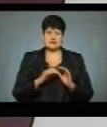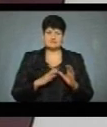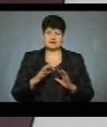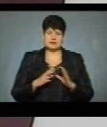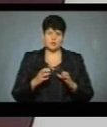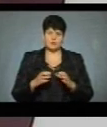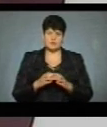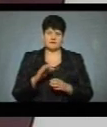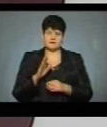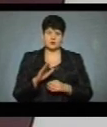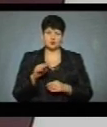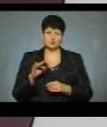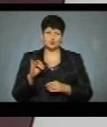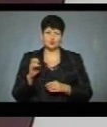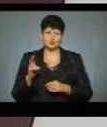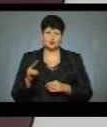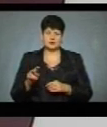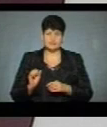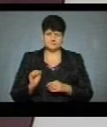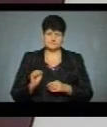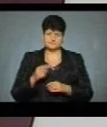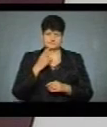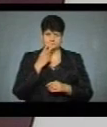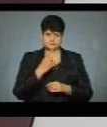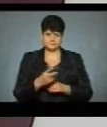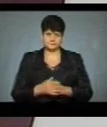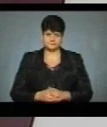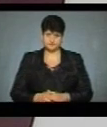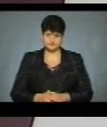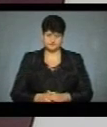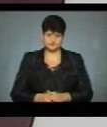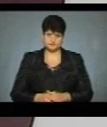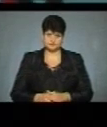«Галичанка ТНЕО» Віктор Туркула. Сьогодні на грі був наш кореспондент Тарас Бурак.